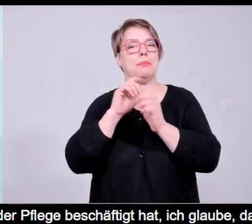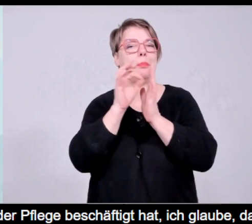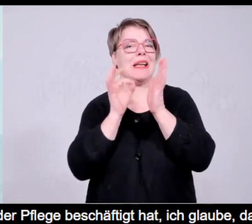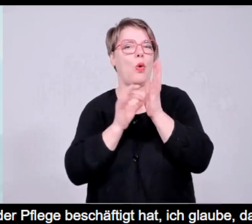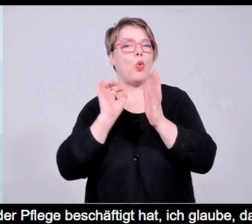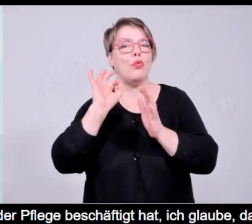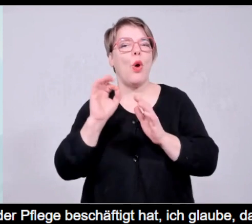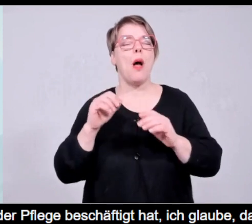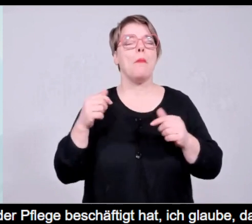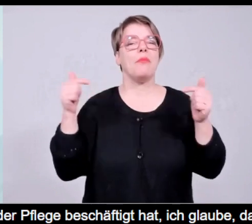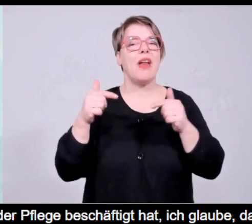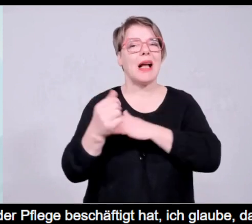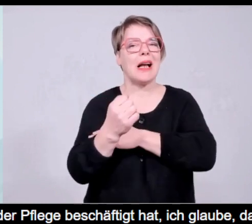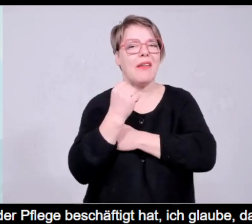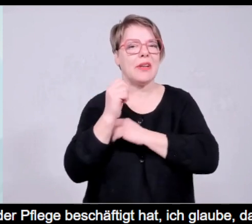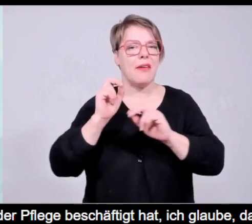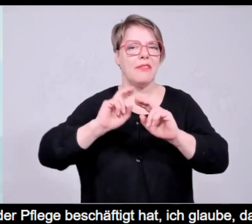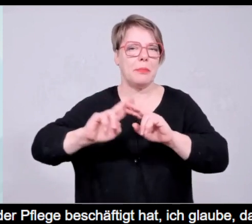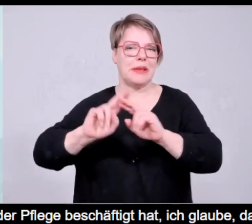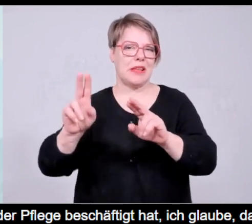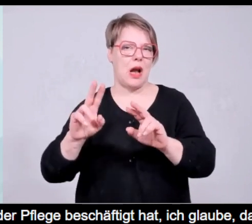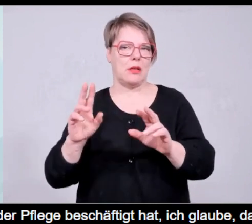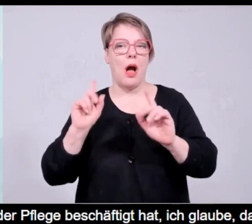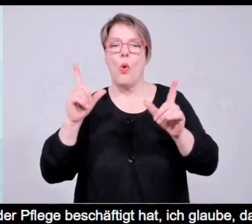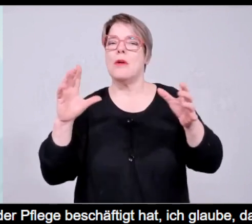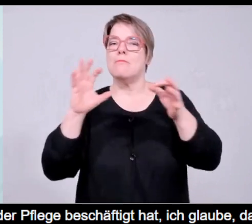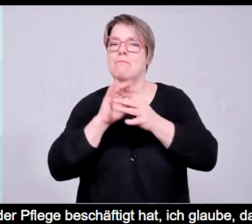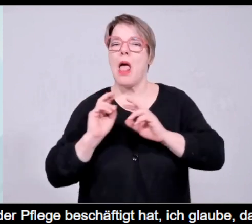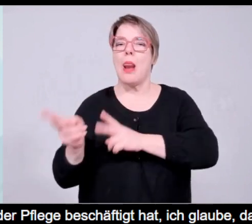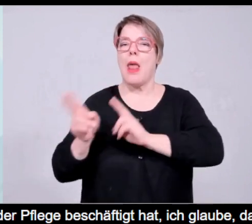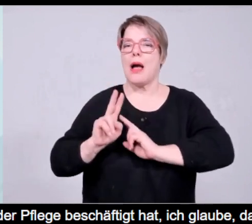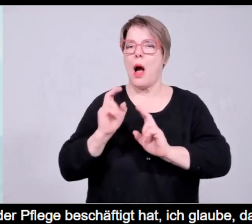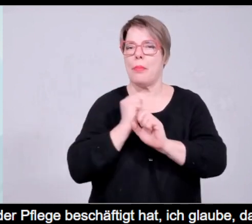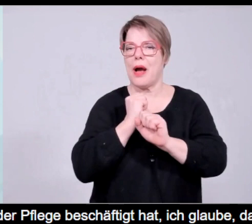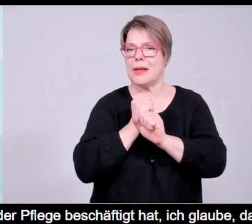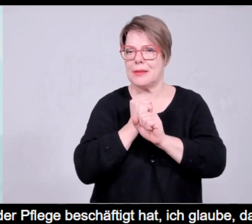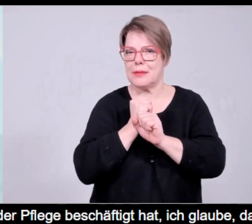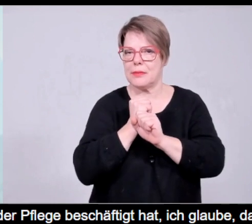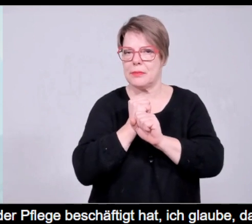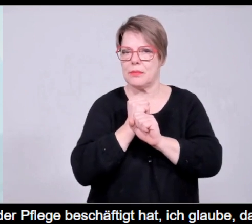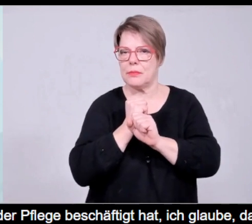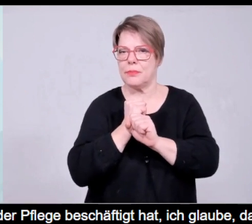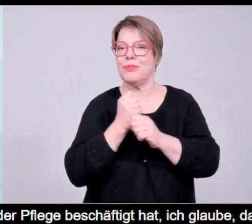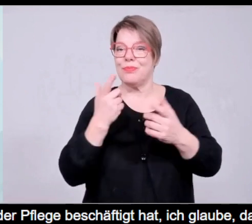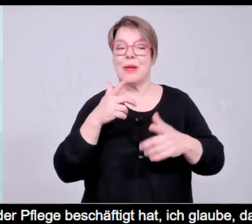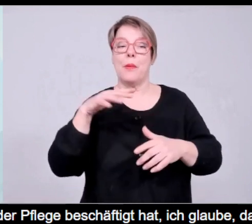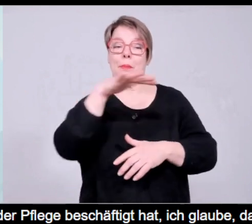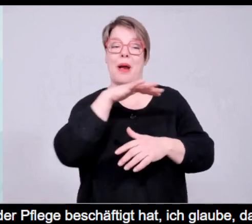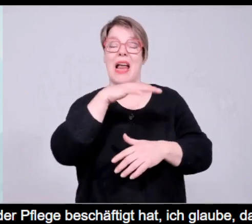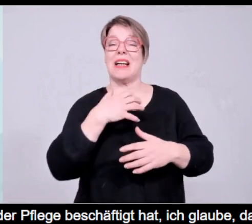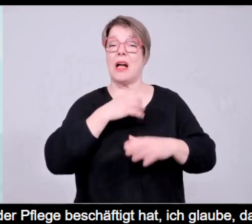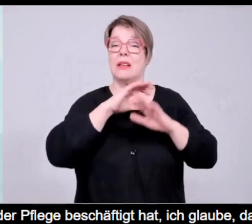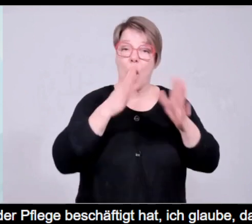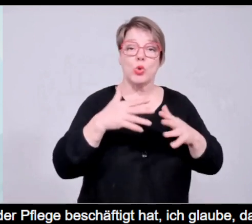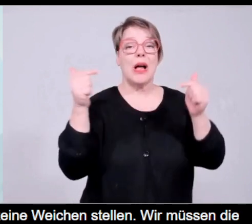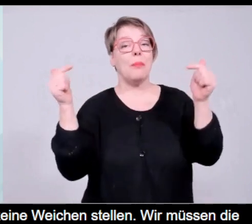Arbeitsverhältnissen sind, sagen, naja, die können sich die Arbeitszeit aussuchen. Und dieses Arbeitsverhältnis wächst an Attraktivität. Und